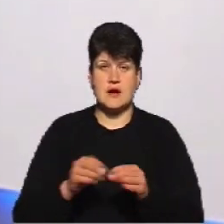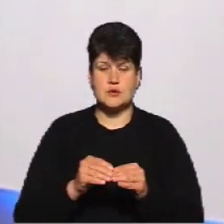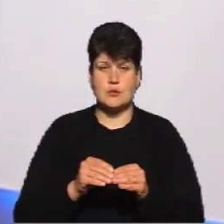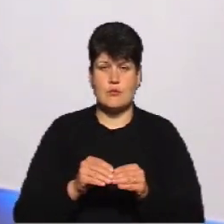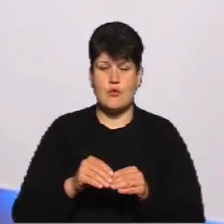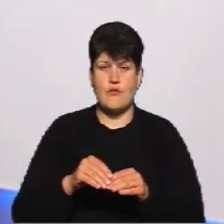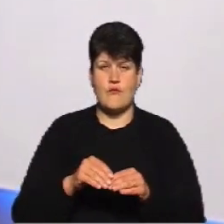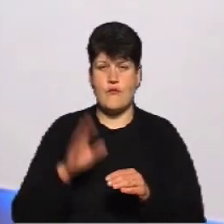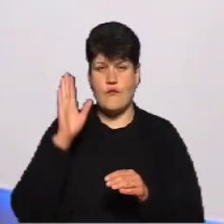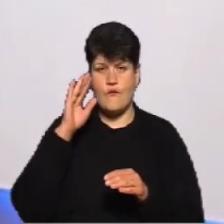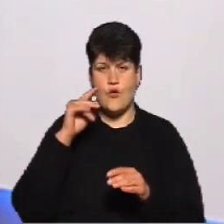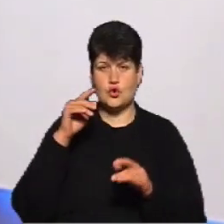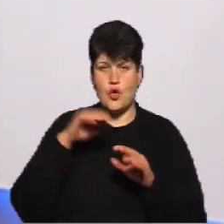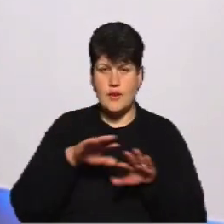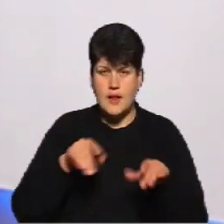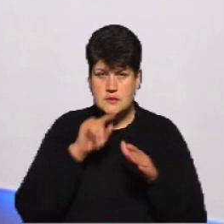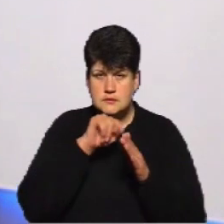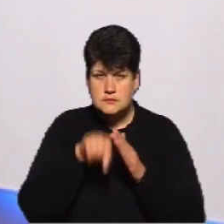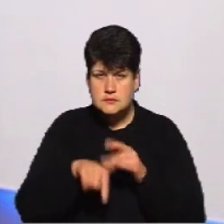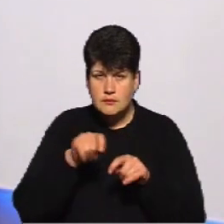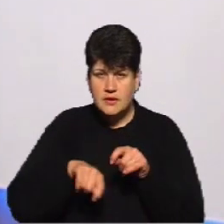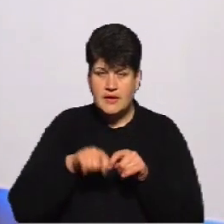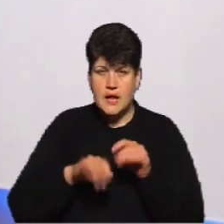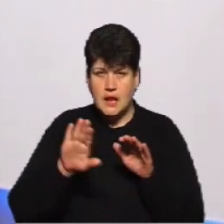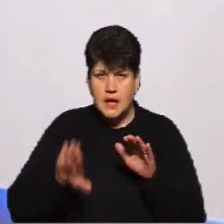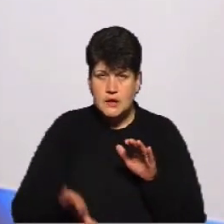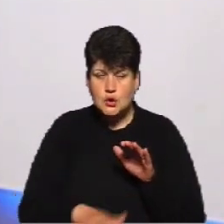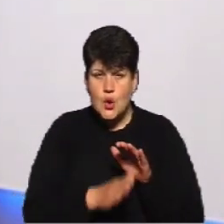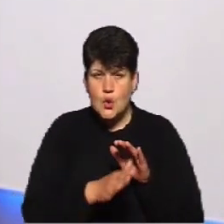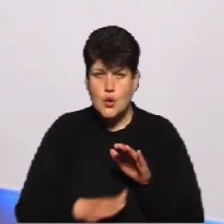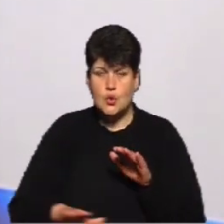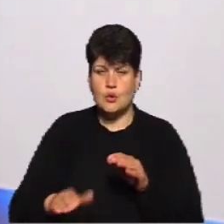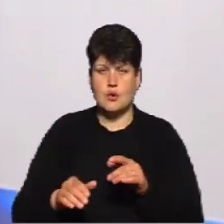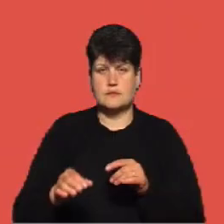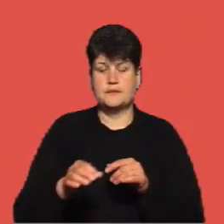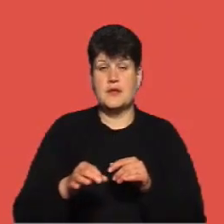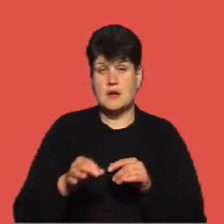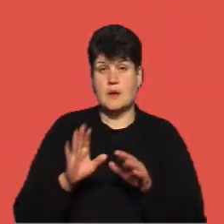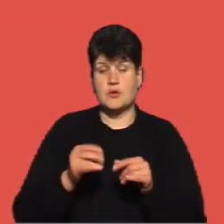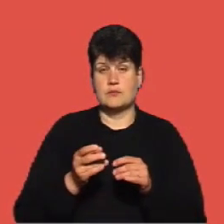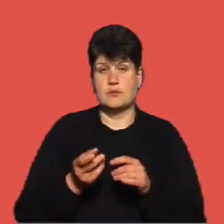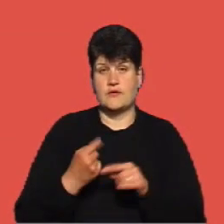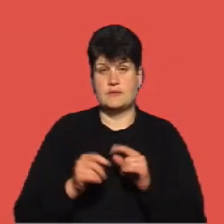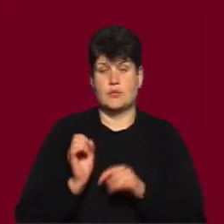біля дальнього пляжу. І одразу після сюжету ми ще повернемося, прокоментуємо.